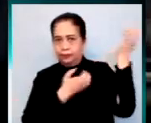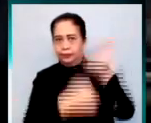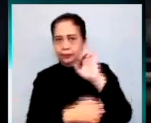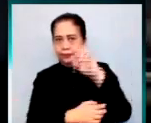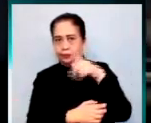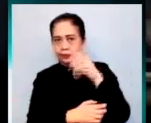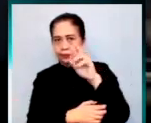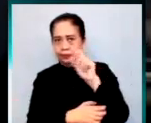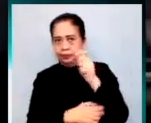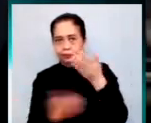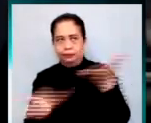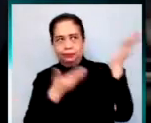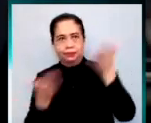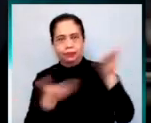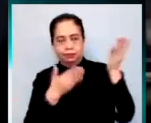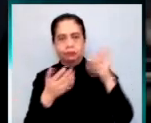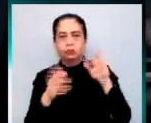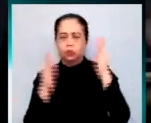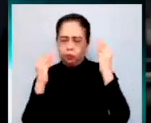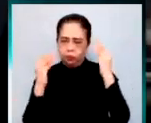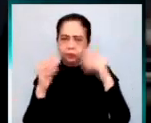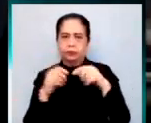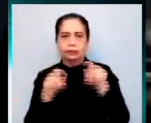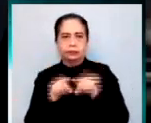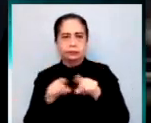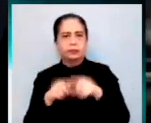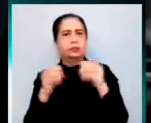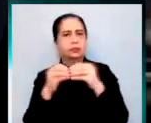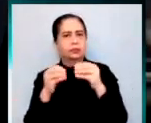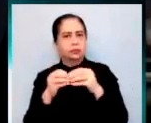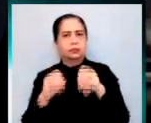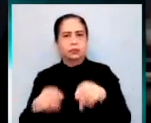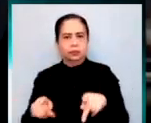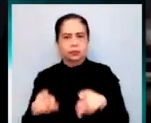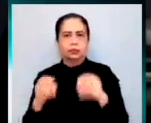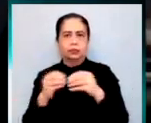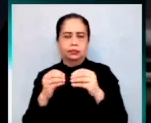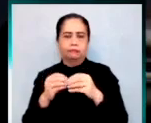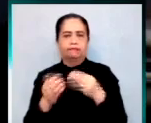hopefully that will also generate more opportunities, more income